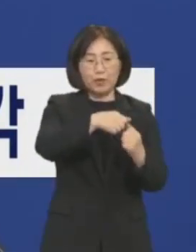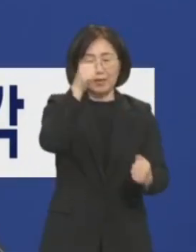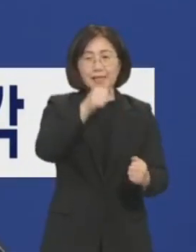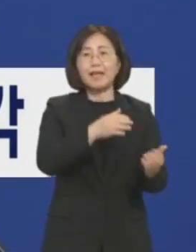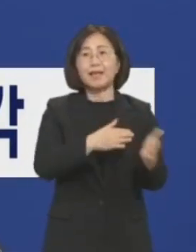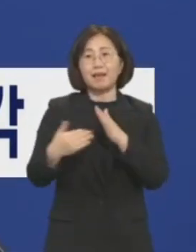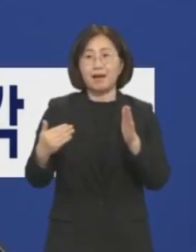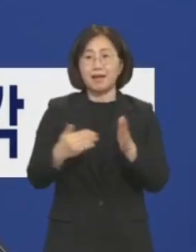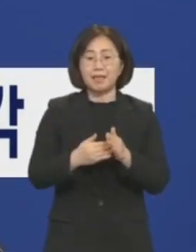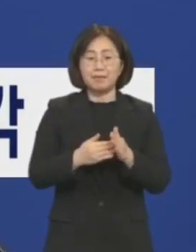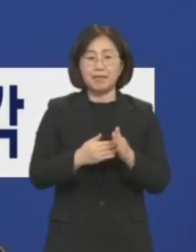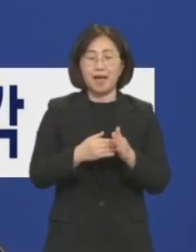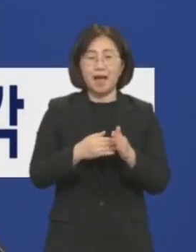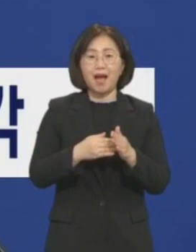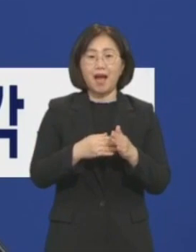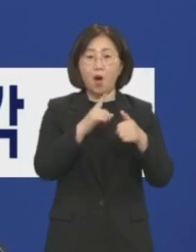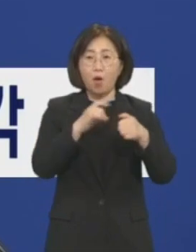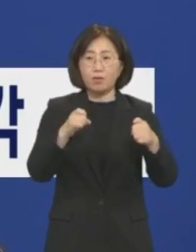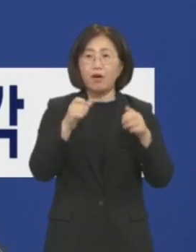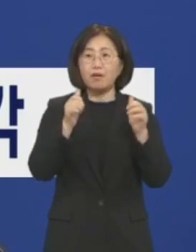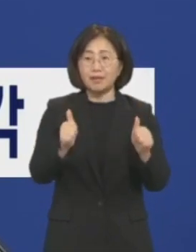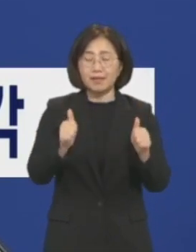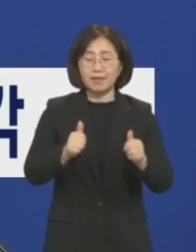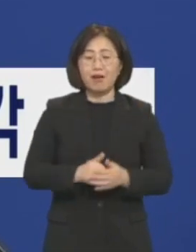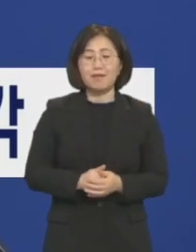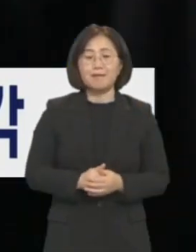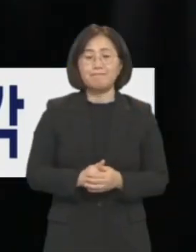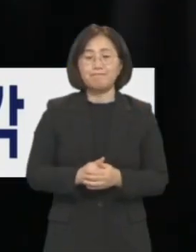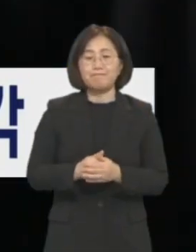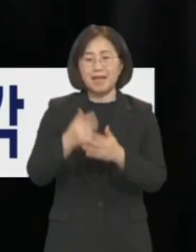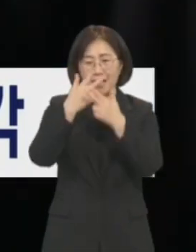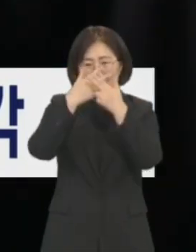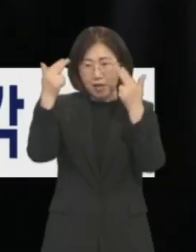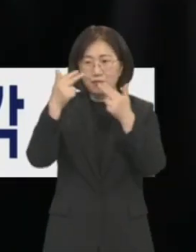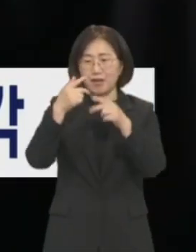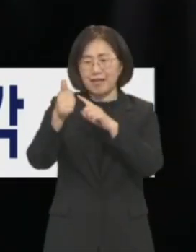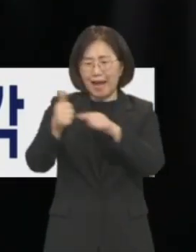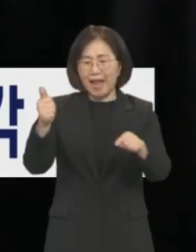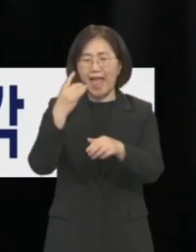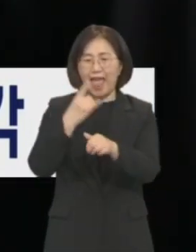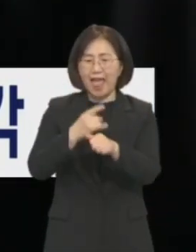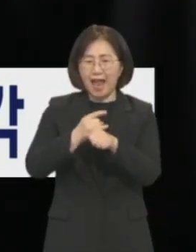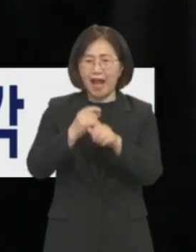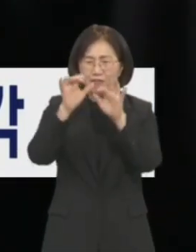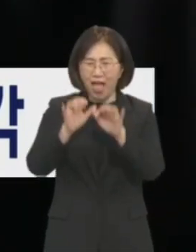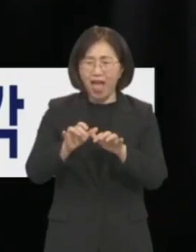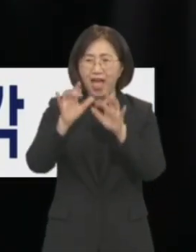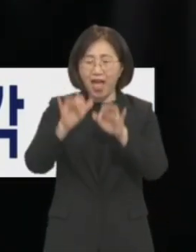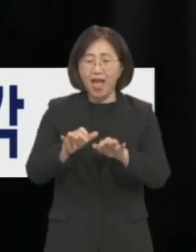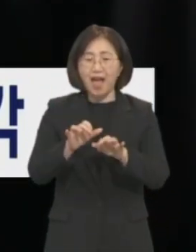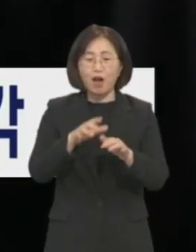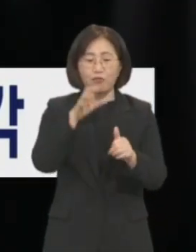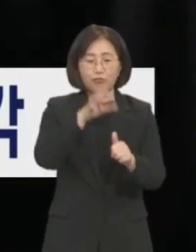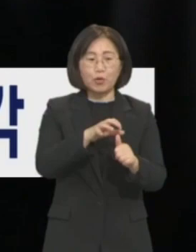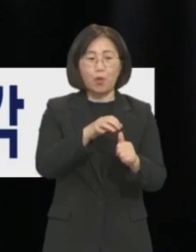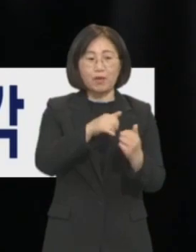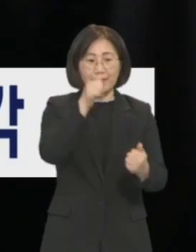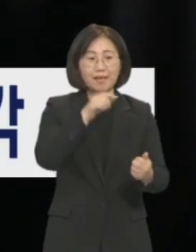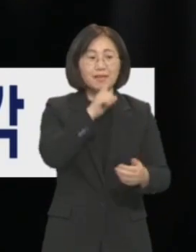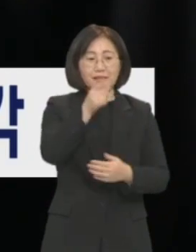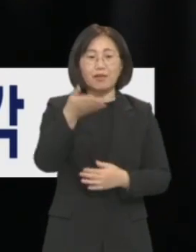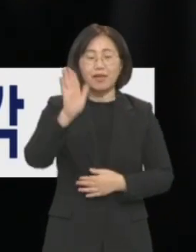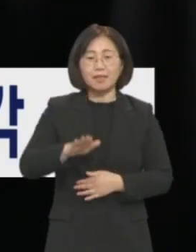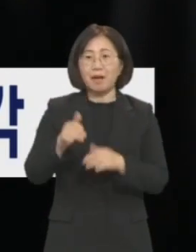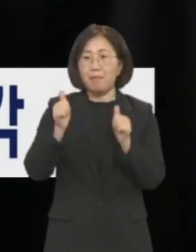홍성 지청은 그제이 대표에 대한 살인 예고를 인터넷에 올린 혐의로 구속 영장을 선고했지만 법원이